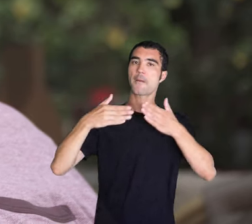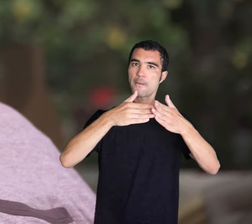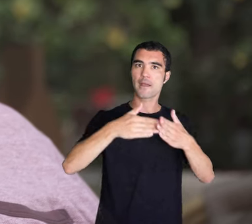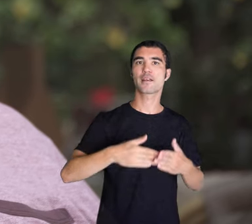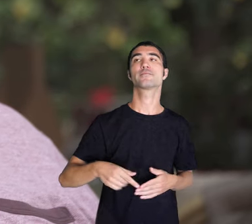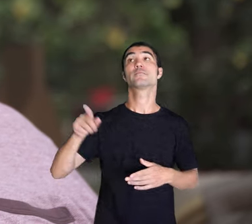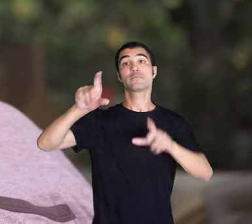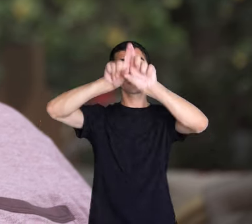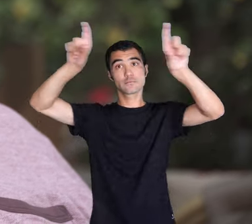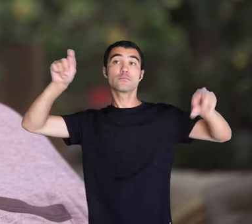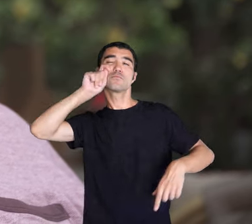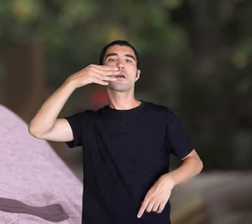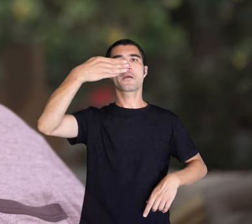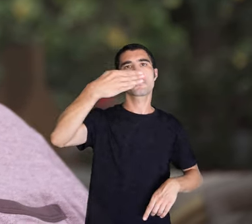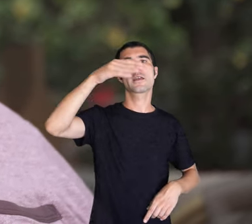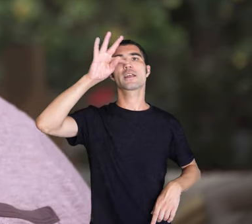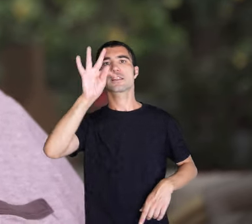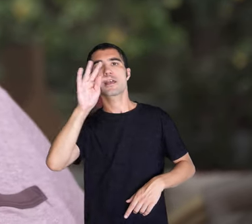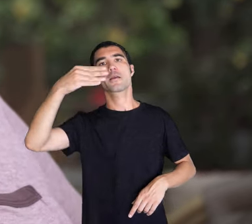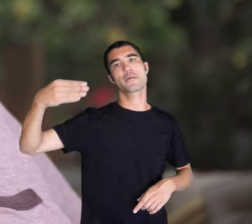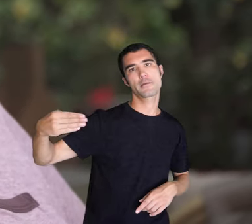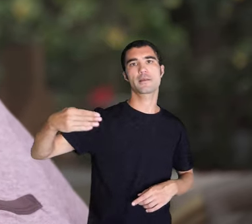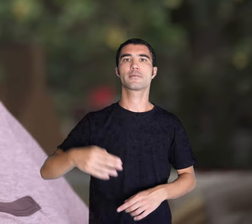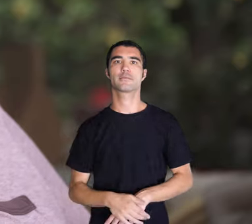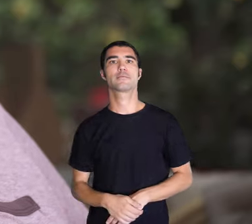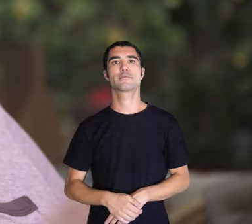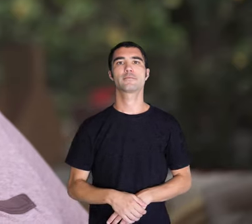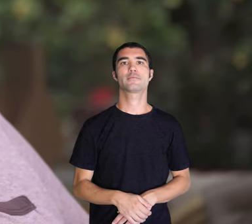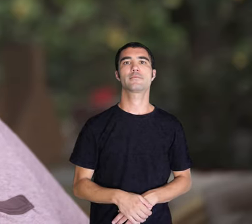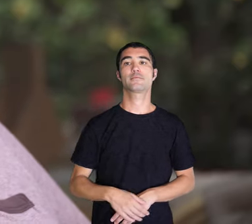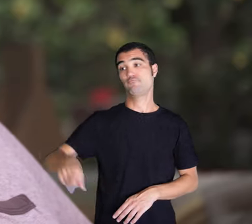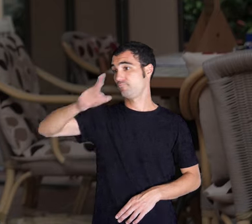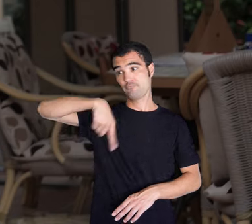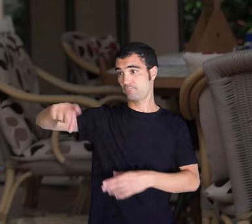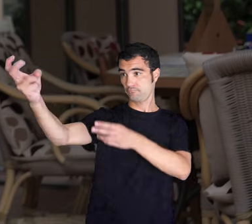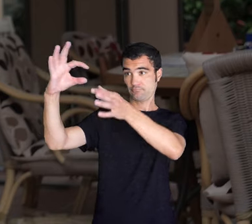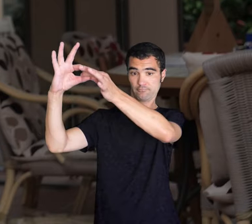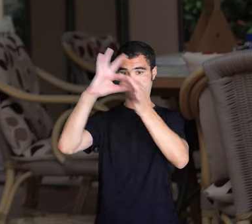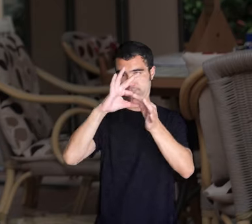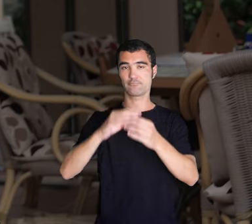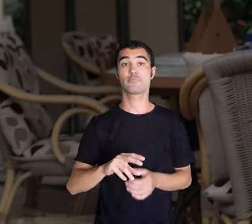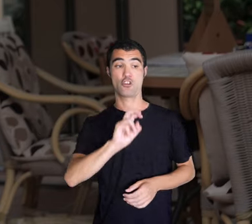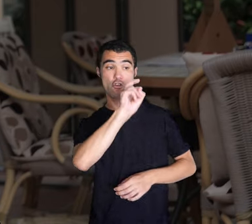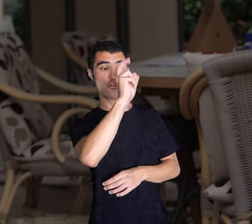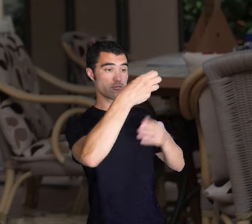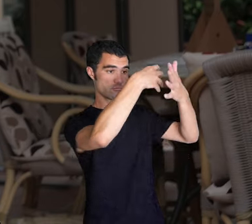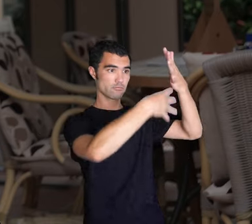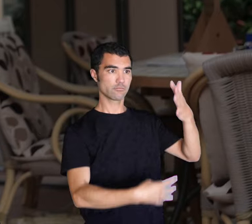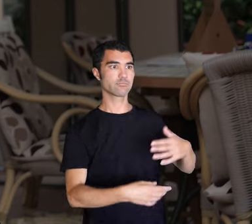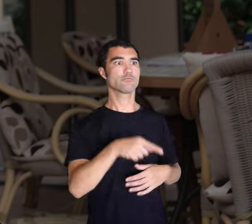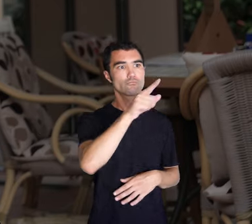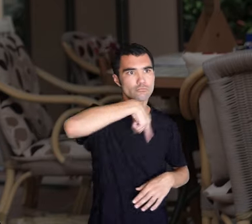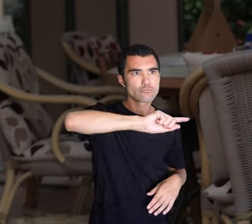companyia BTB, el Flamen Turístic en Bon, estava tot això. I després les altres, pues, com